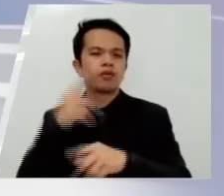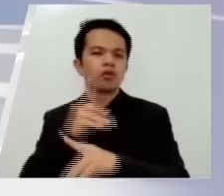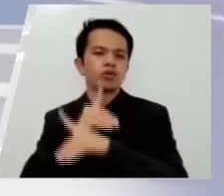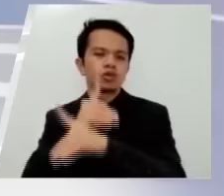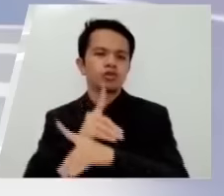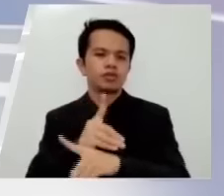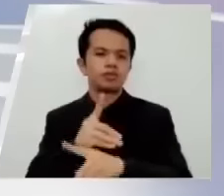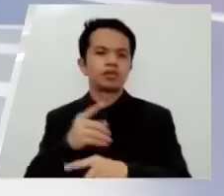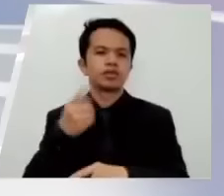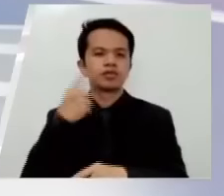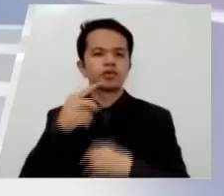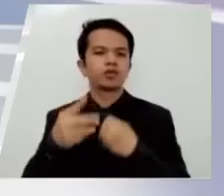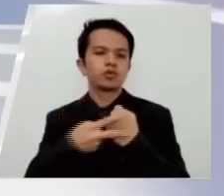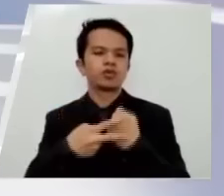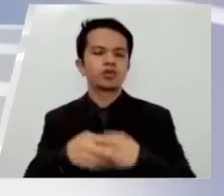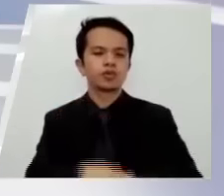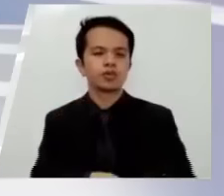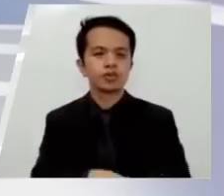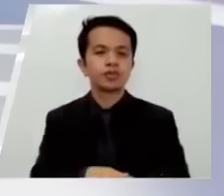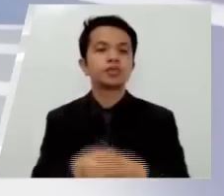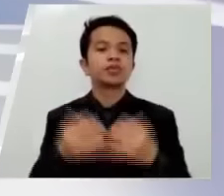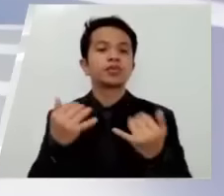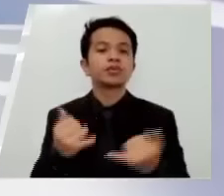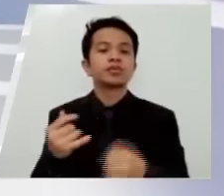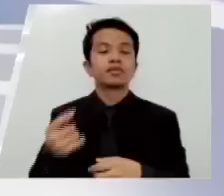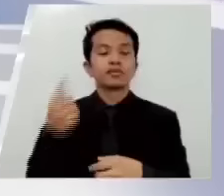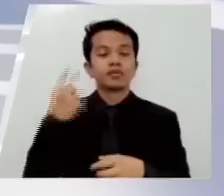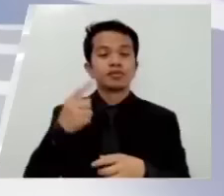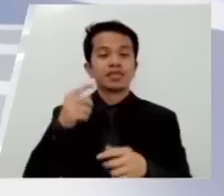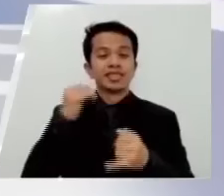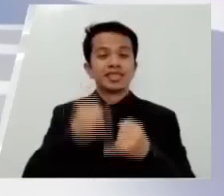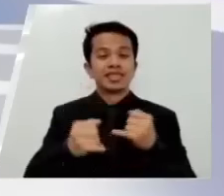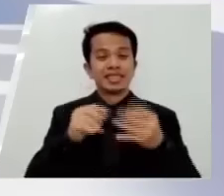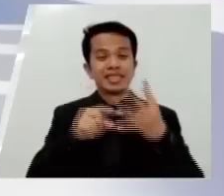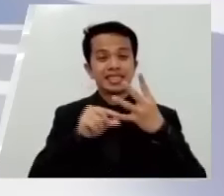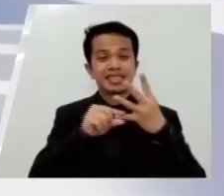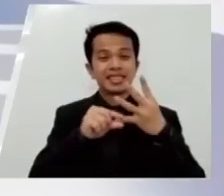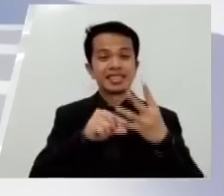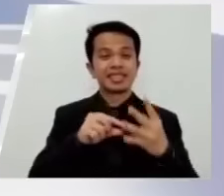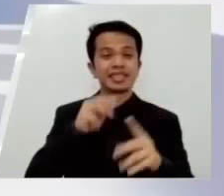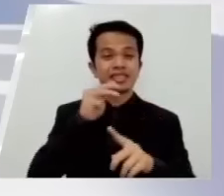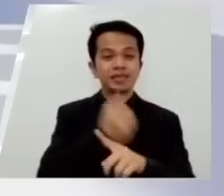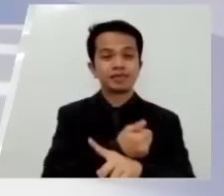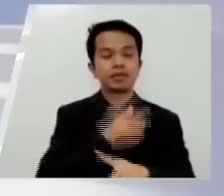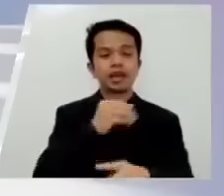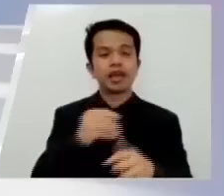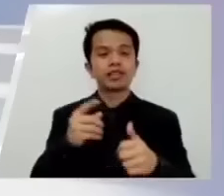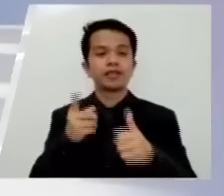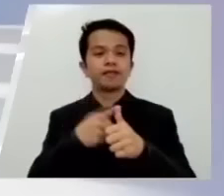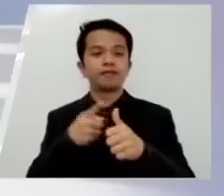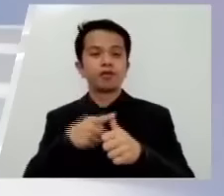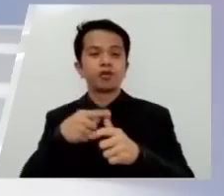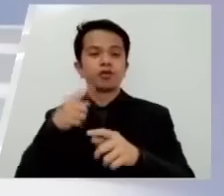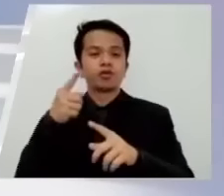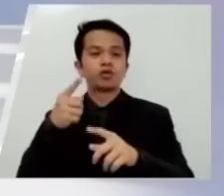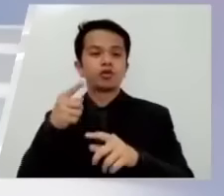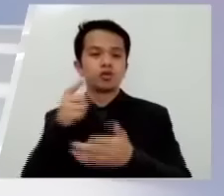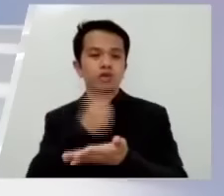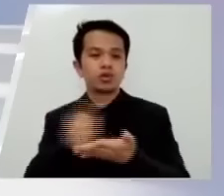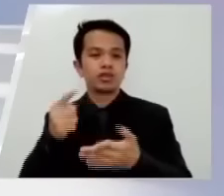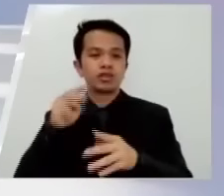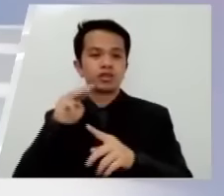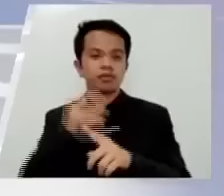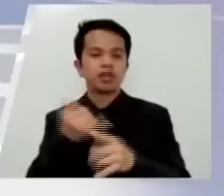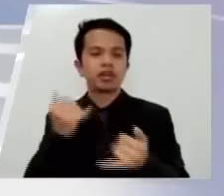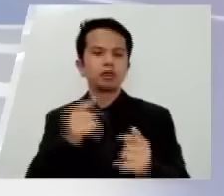security. Sa huling bahagi ng Abril o sa unang linggo ng Mayo, nakatakdang bumalik sa Singapore si Pangulong Bongbong Marcos